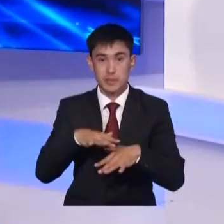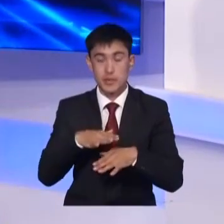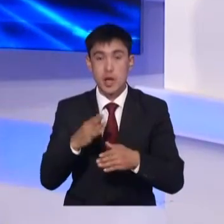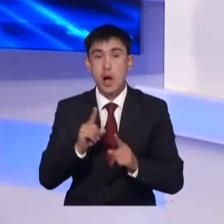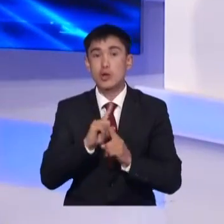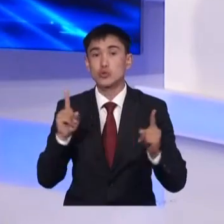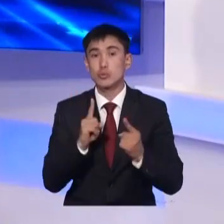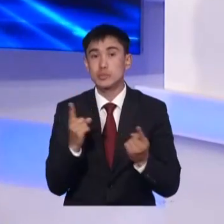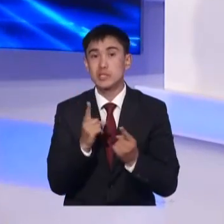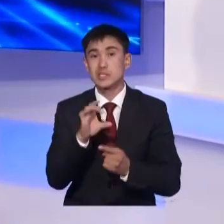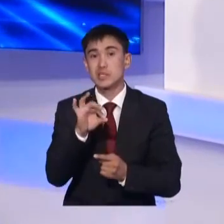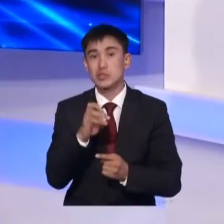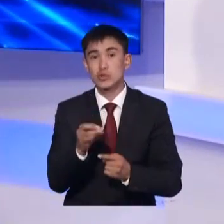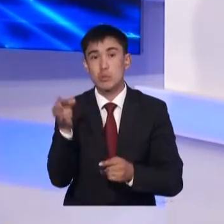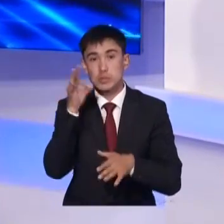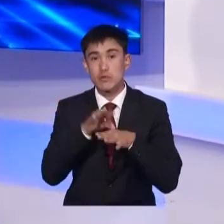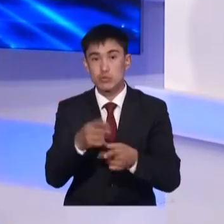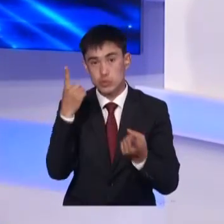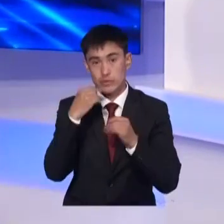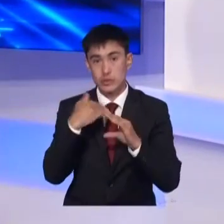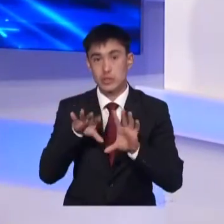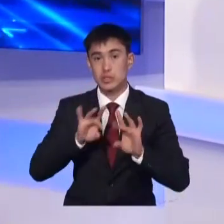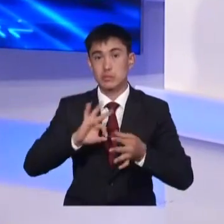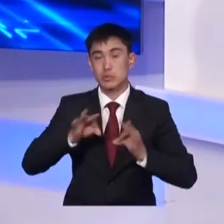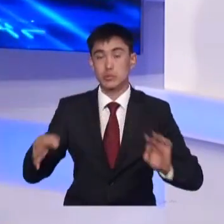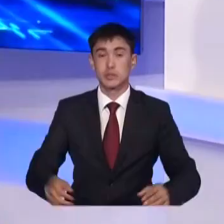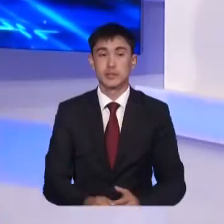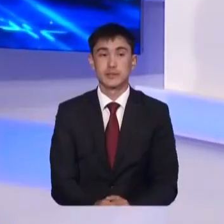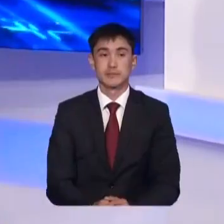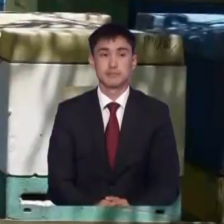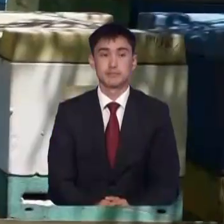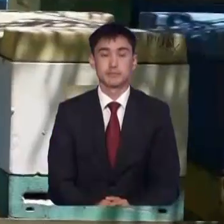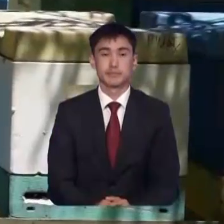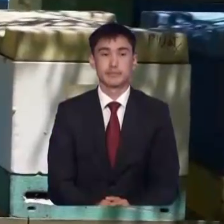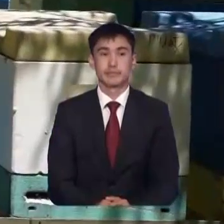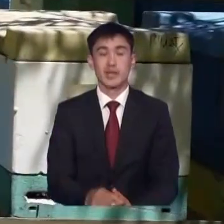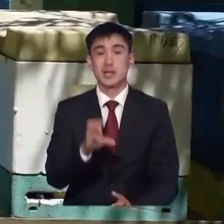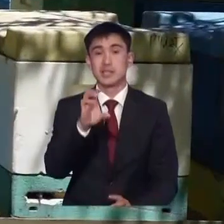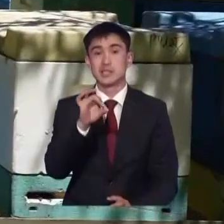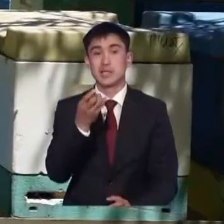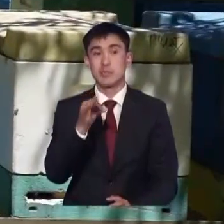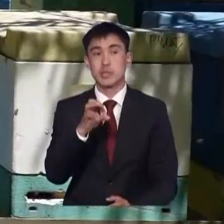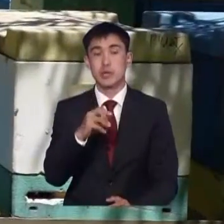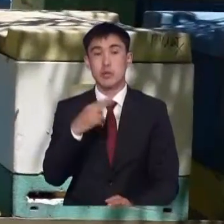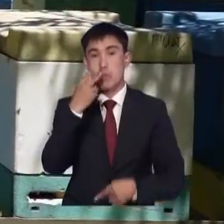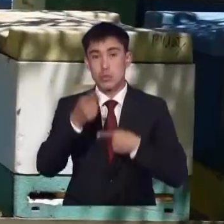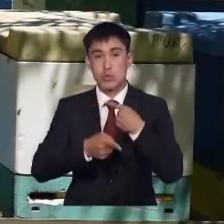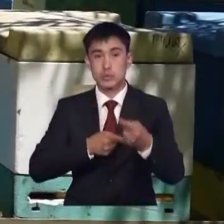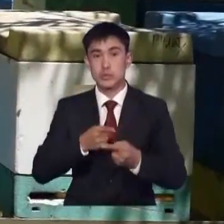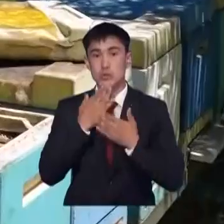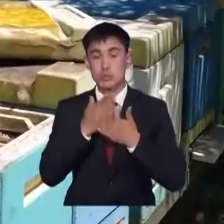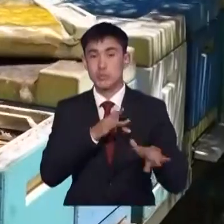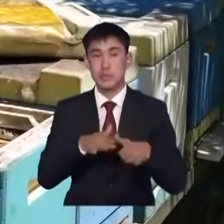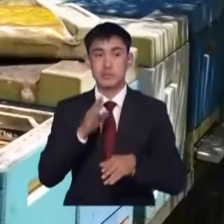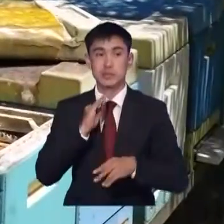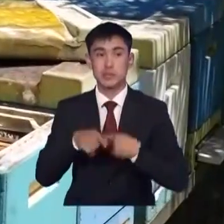ЧМ селекционного пчеловодства узнавала наша съёмочная группа Сергей тенко потомственный Пчеловод любимым делом